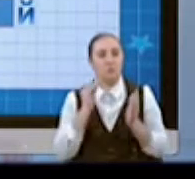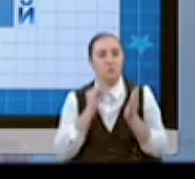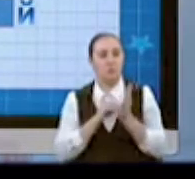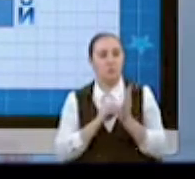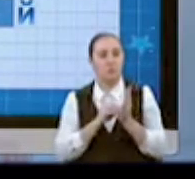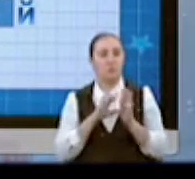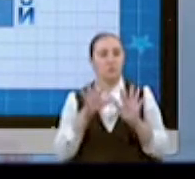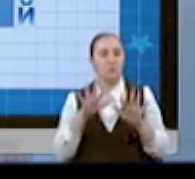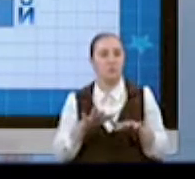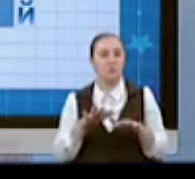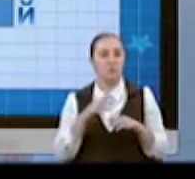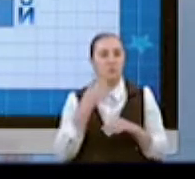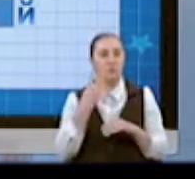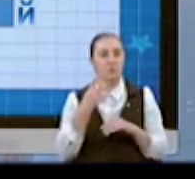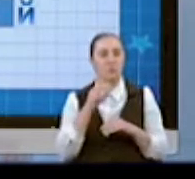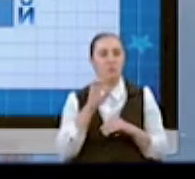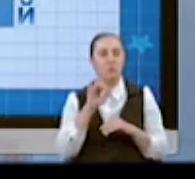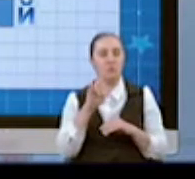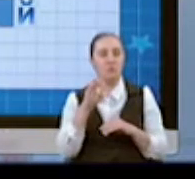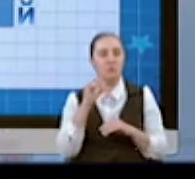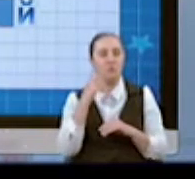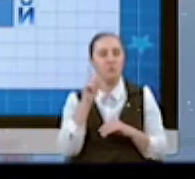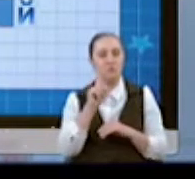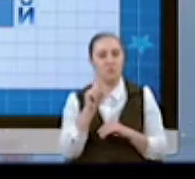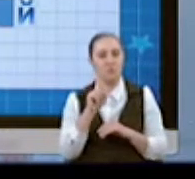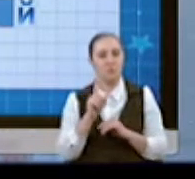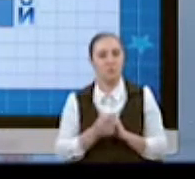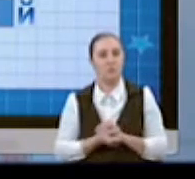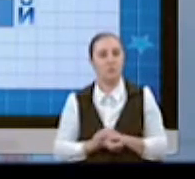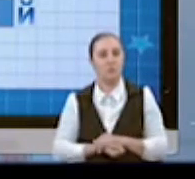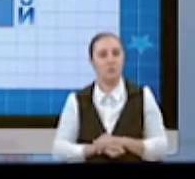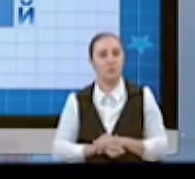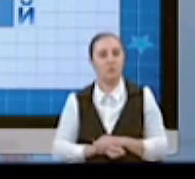Вставляем на месте 2 букву, буква З.